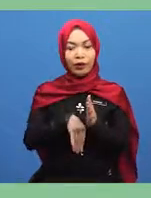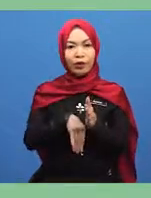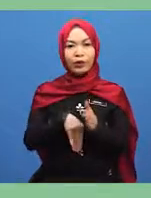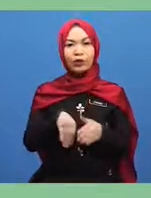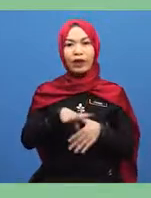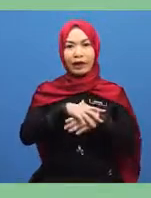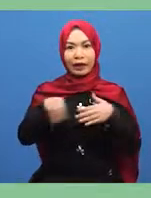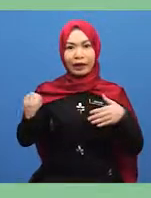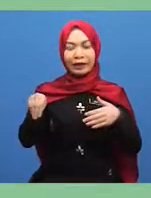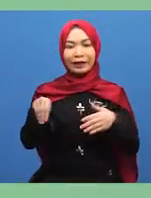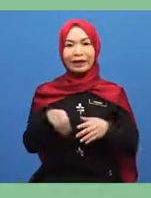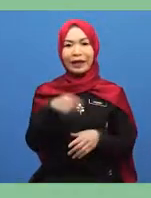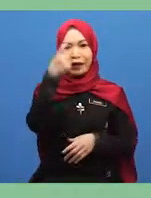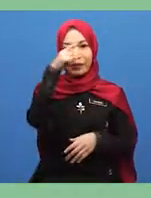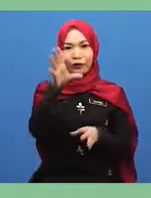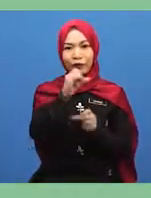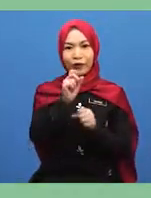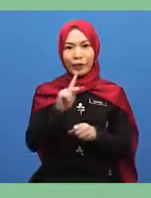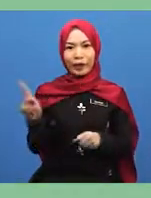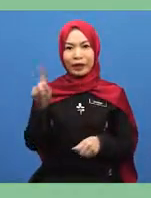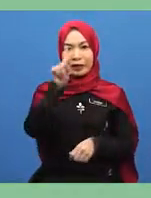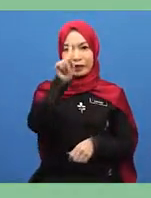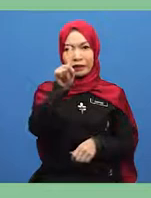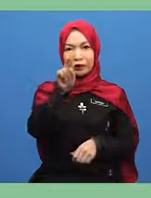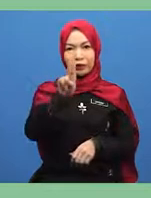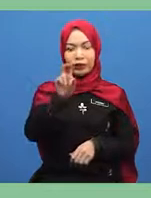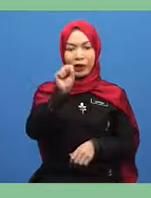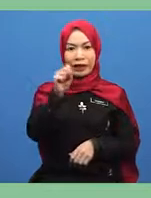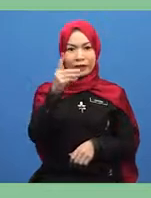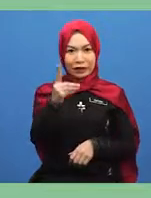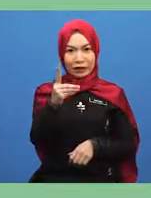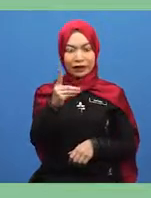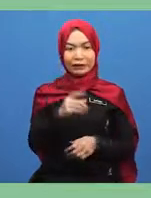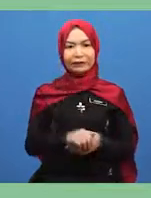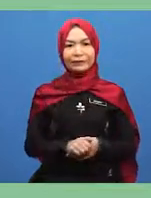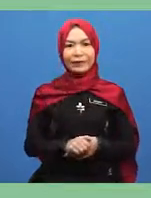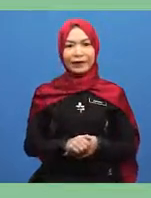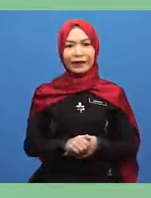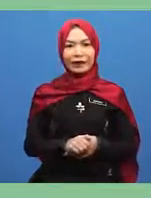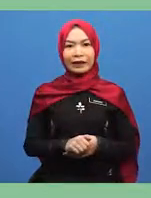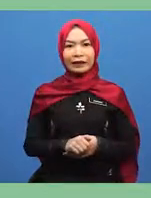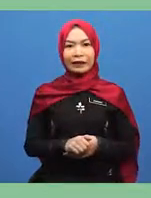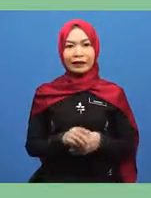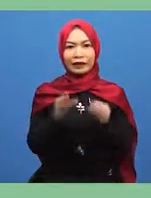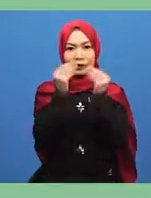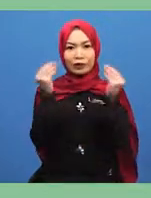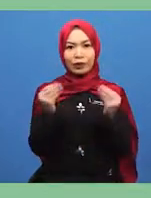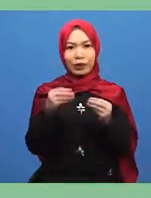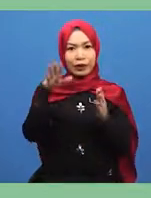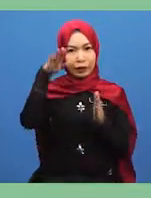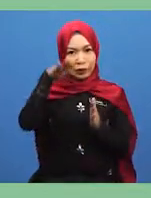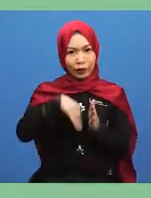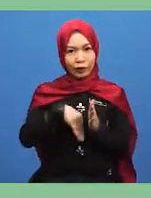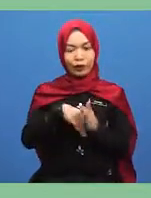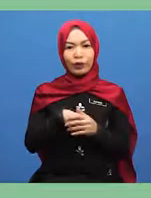diperlukan untuk mendapatkan 1 unit US dollar kerana harga US dollar telah menurun. Dalam